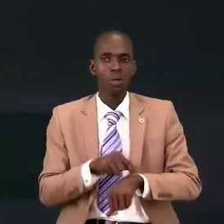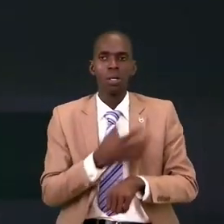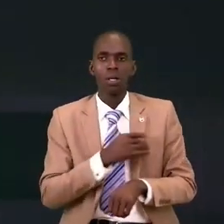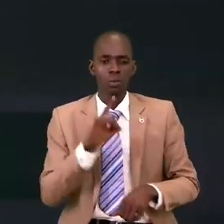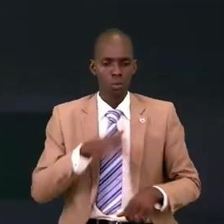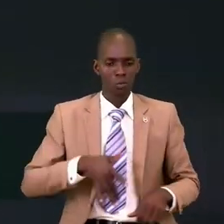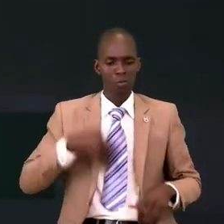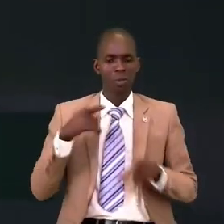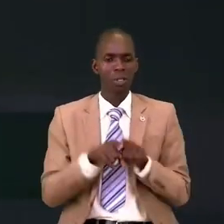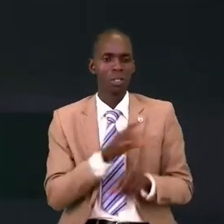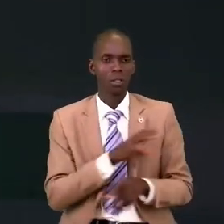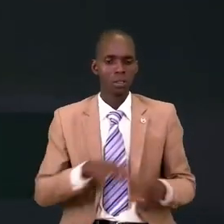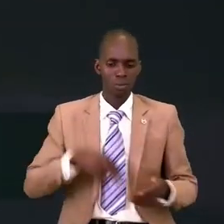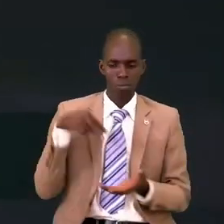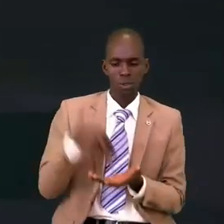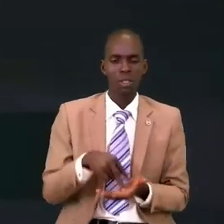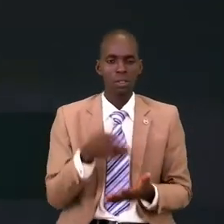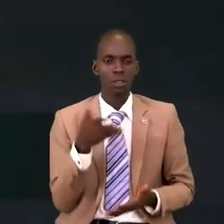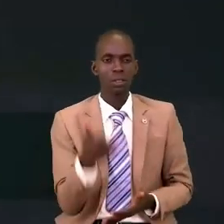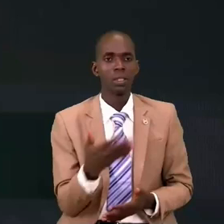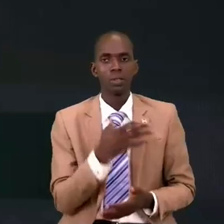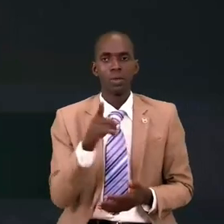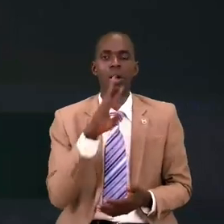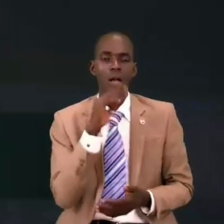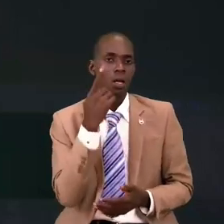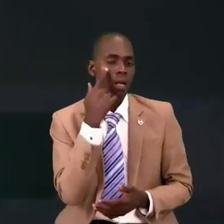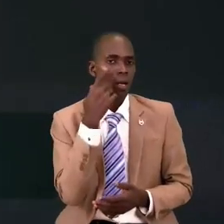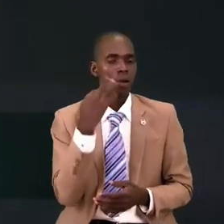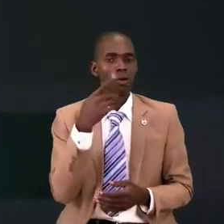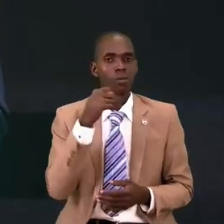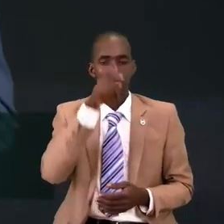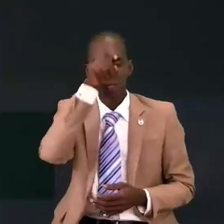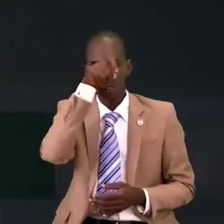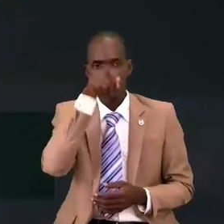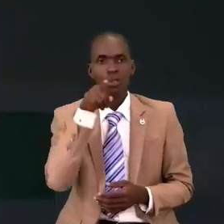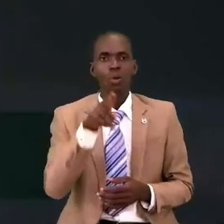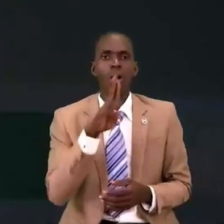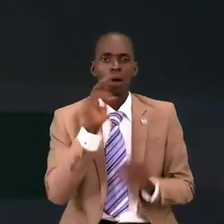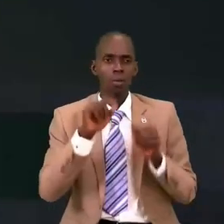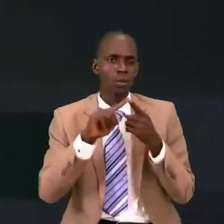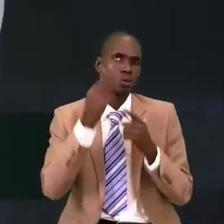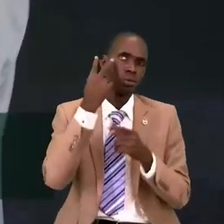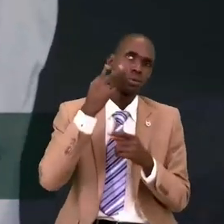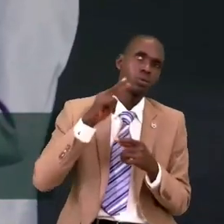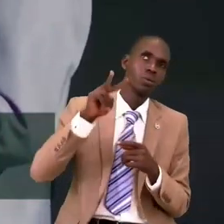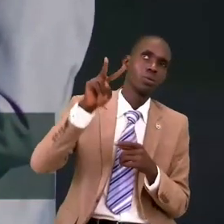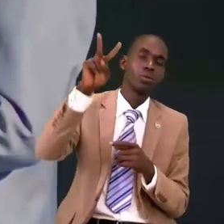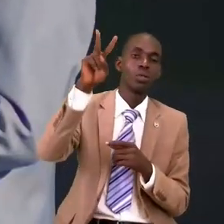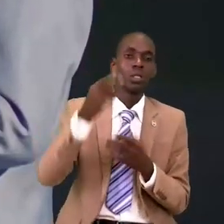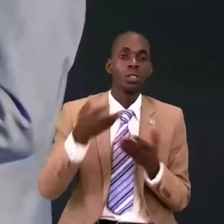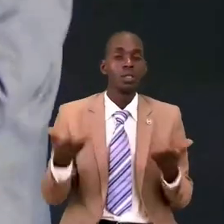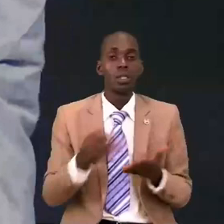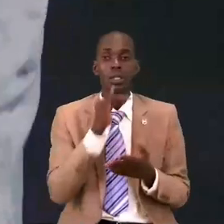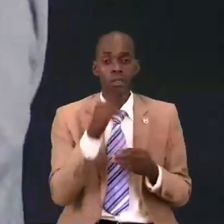l'aigle et vous êtes capable de tenir et de dire voici le chemin, voici ce que Dieu veut qu'on fasse.